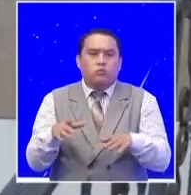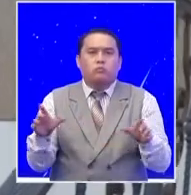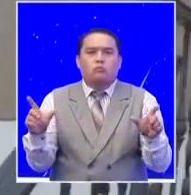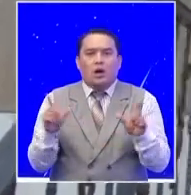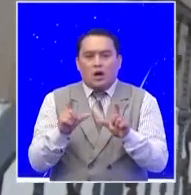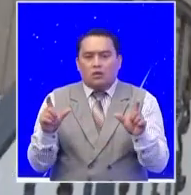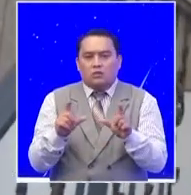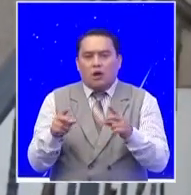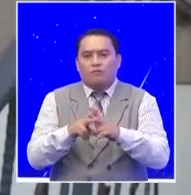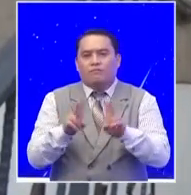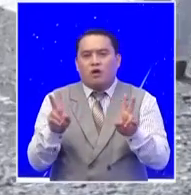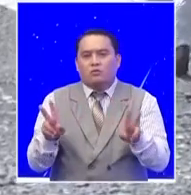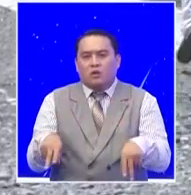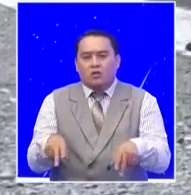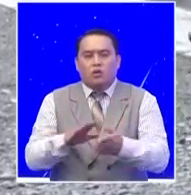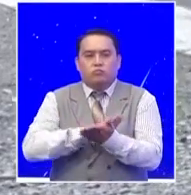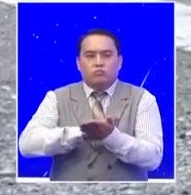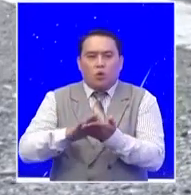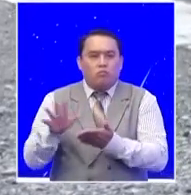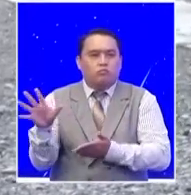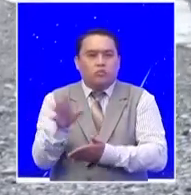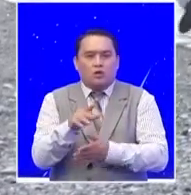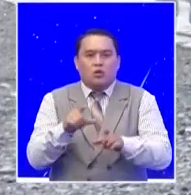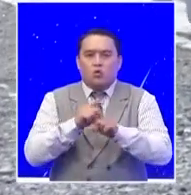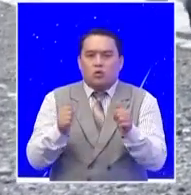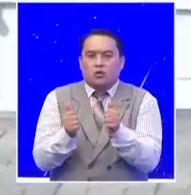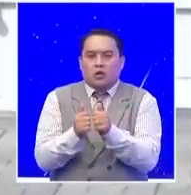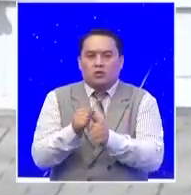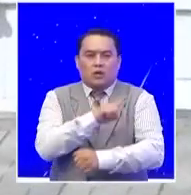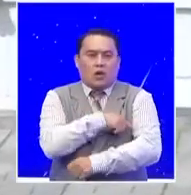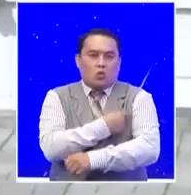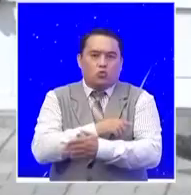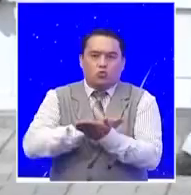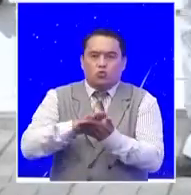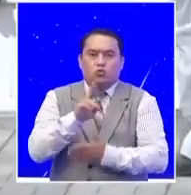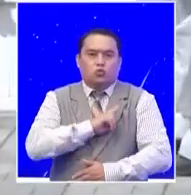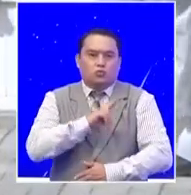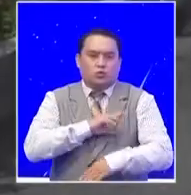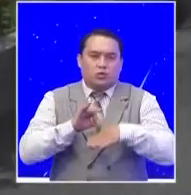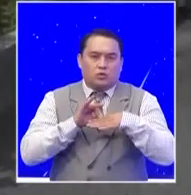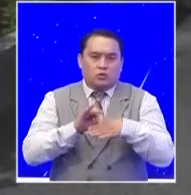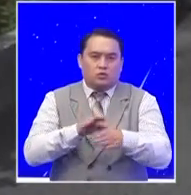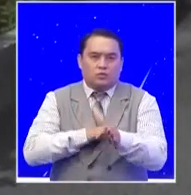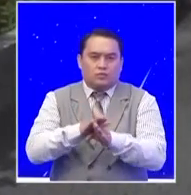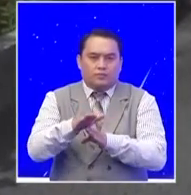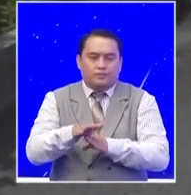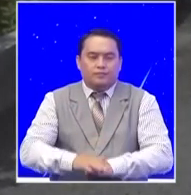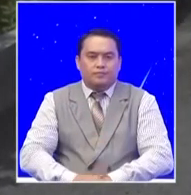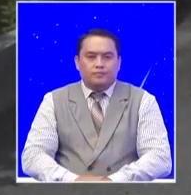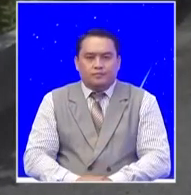автобекет пен қоғамдық көліктерге, сонымен қатар барлық ғимарат маңына санитарлық тазалық жұмыстарын жүргізеді.